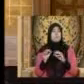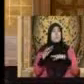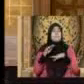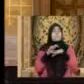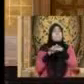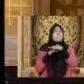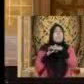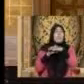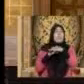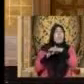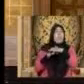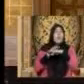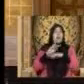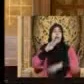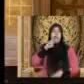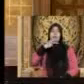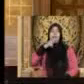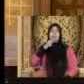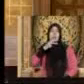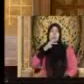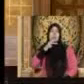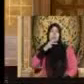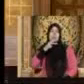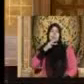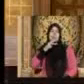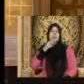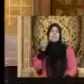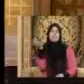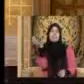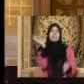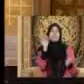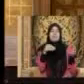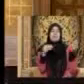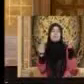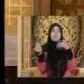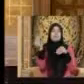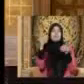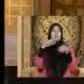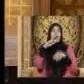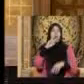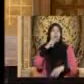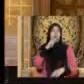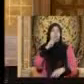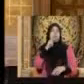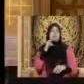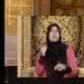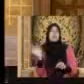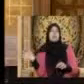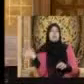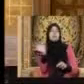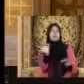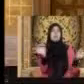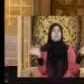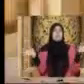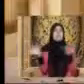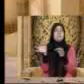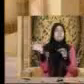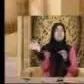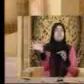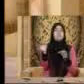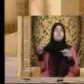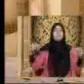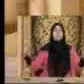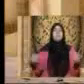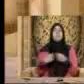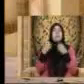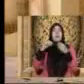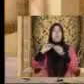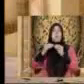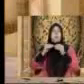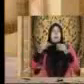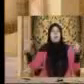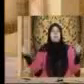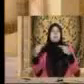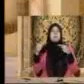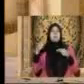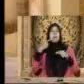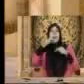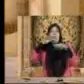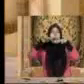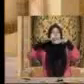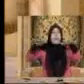صناعة الكذب، صناعة الفتن، صناعة القلاقل، صناعة